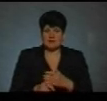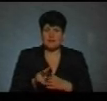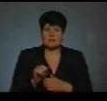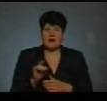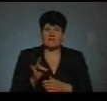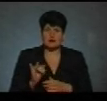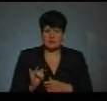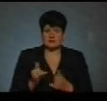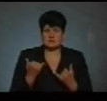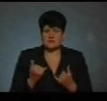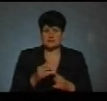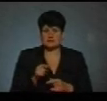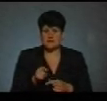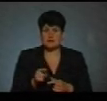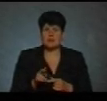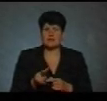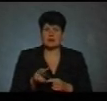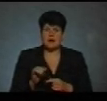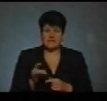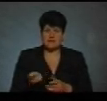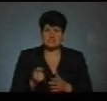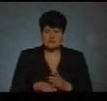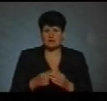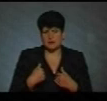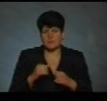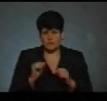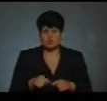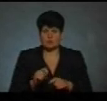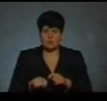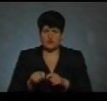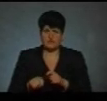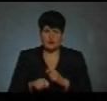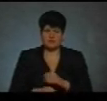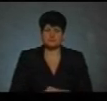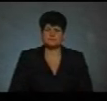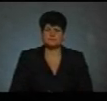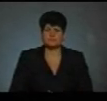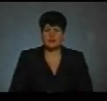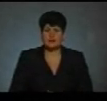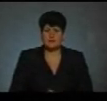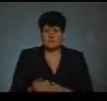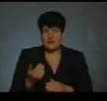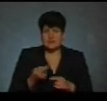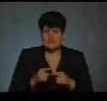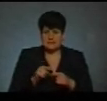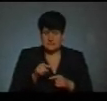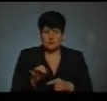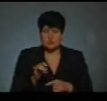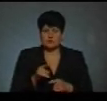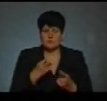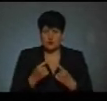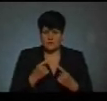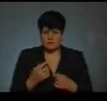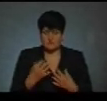Тобто лавра на даний час закрита, але ми маємо доступ, ми можемо перевіряти дотримання карантинних норм. Хоча напередодні про те, що ми говорили,